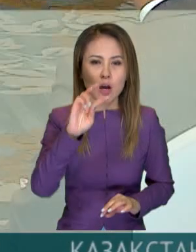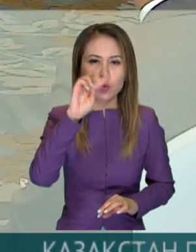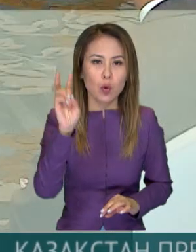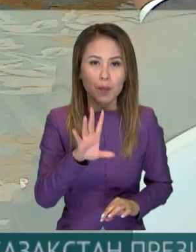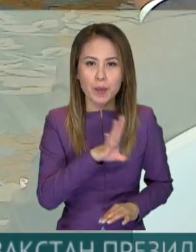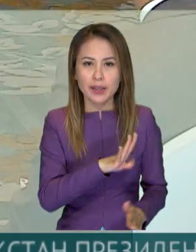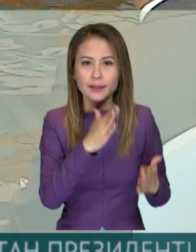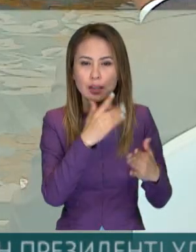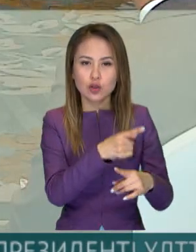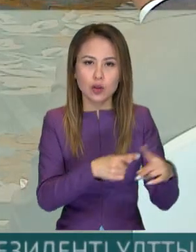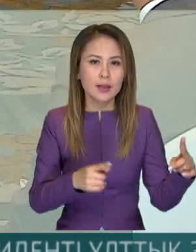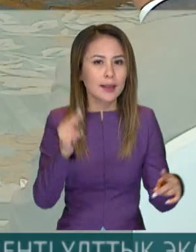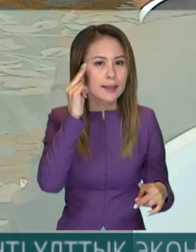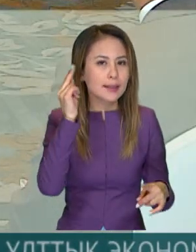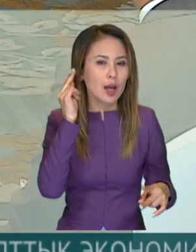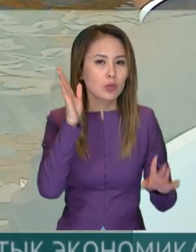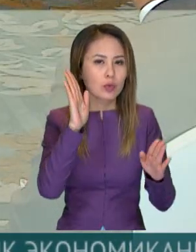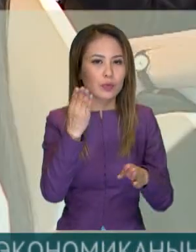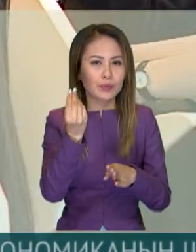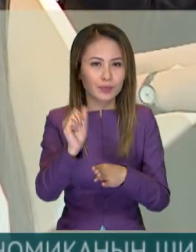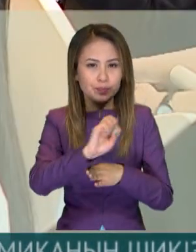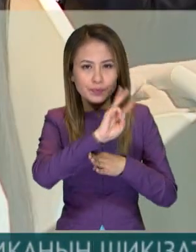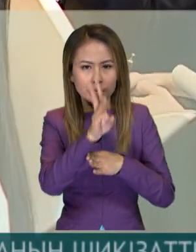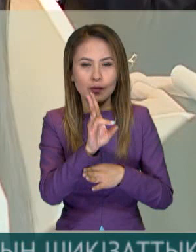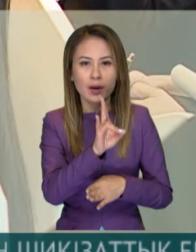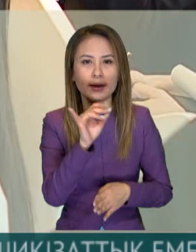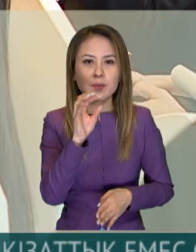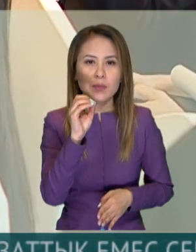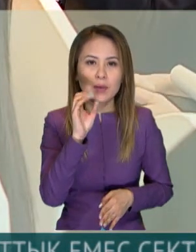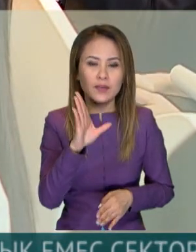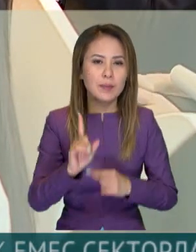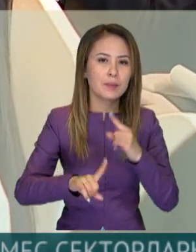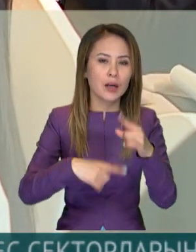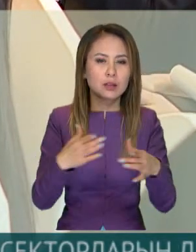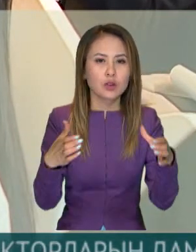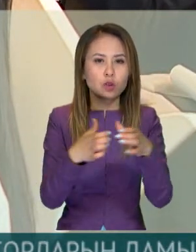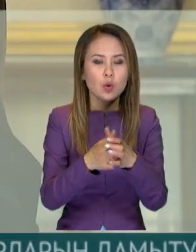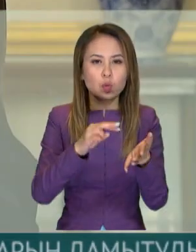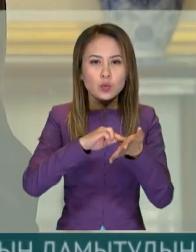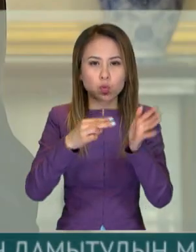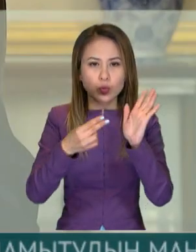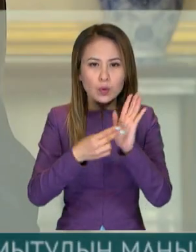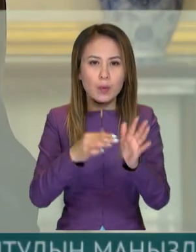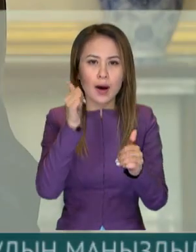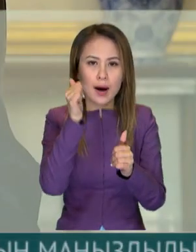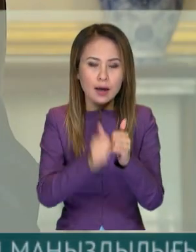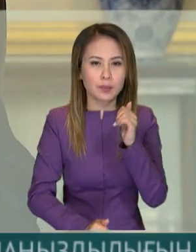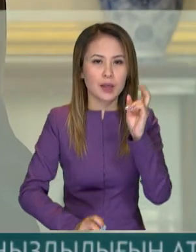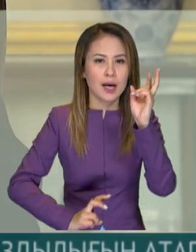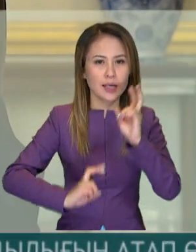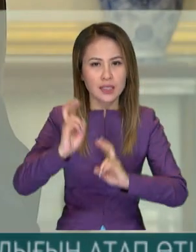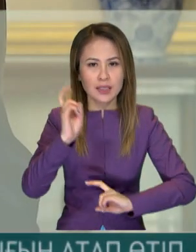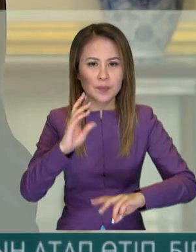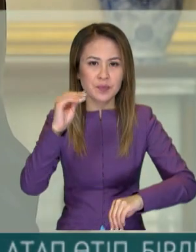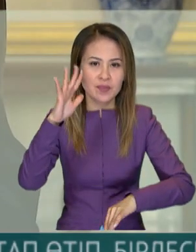жартысын Қытай тарапы қаржыландырмақ. Нұрсұлтан Назарбаев басқа да бірлескен жобаларды айта келе, құрылысы қаланатын әрбір кәсіпорынның